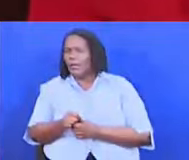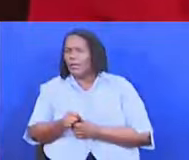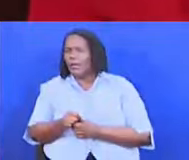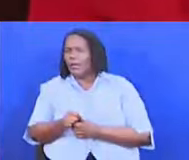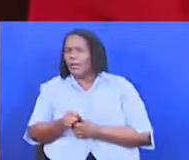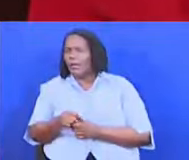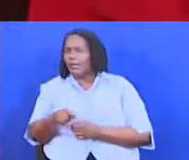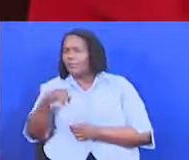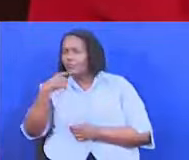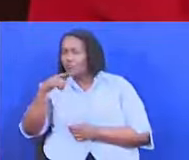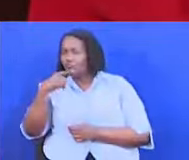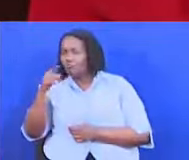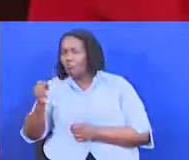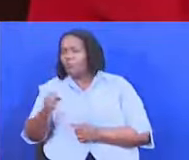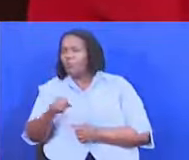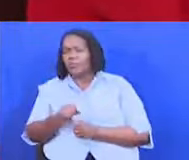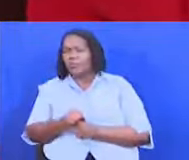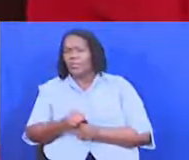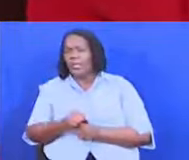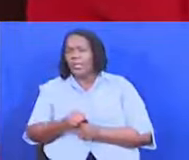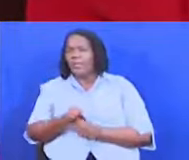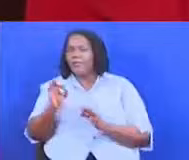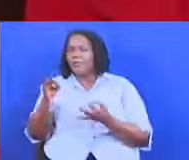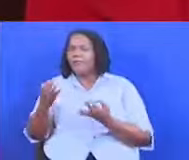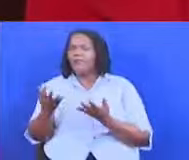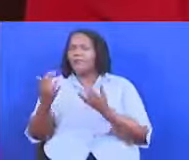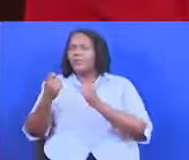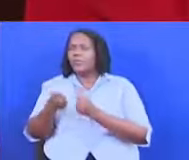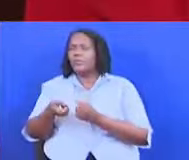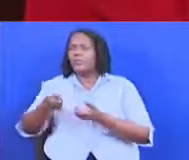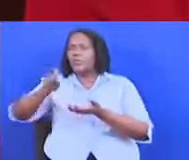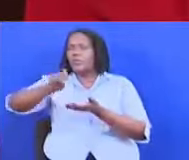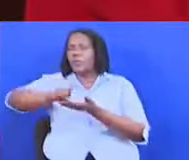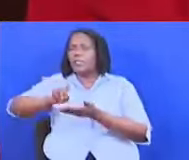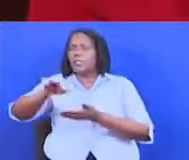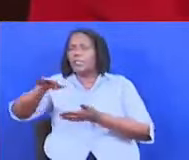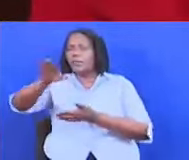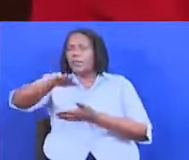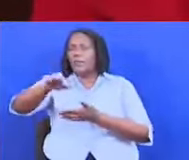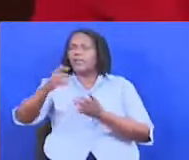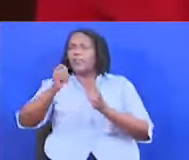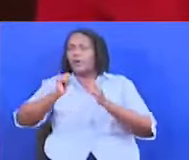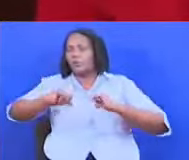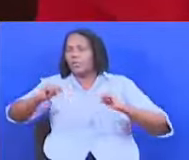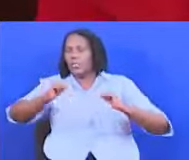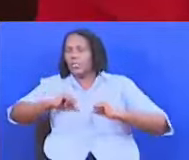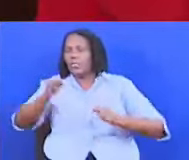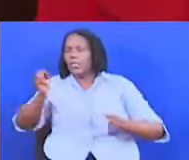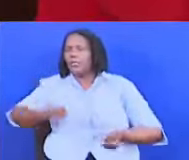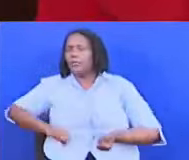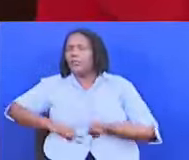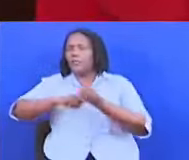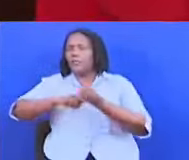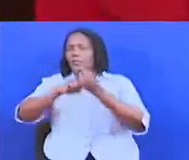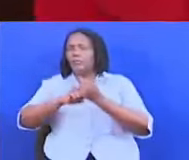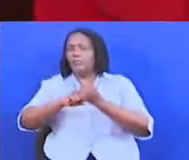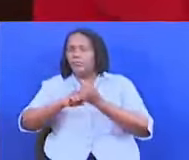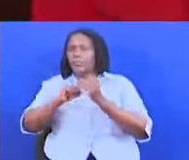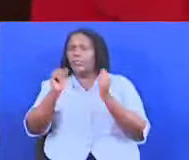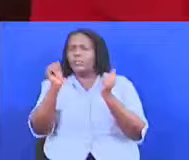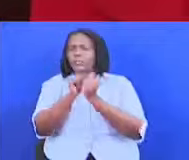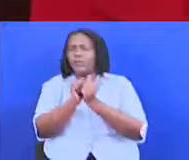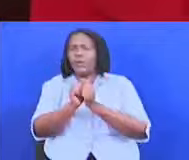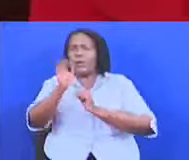kuongeza maeneo ya utalii ili kuweza kuunga mkono ile swala zima la Royal Tour ambayo Mheshimiwa